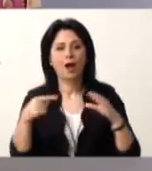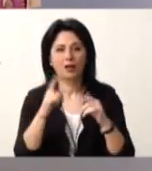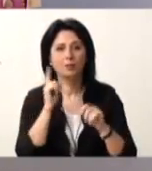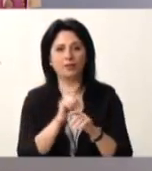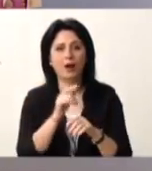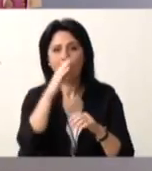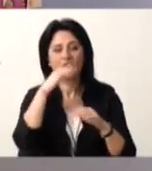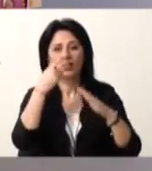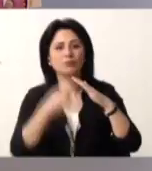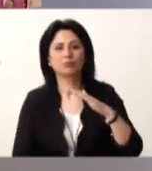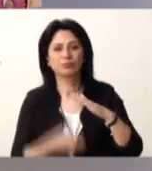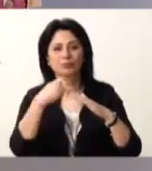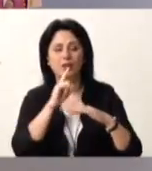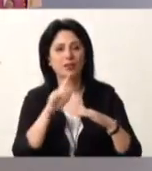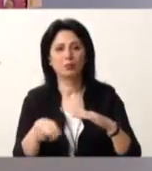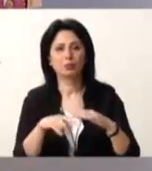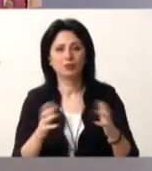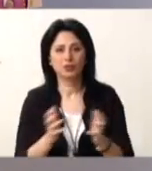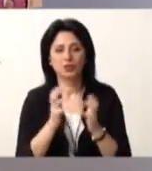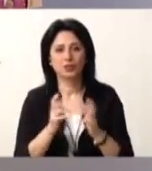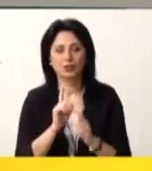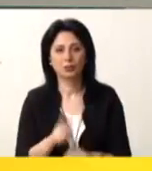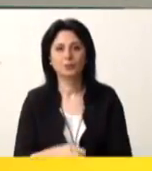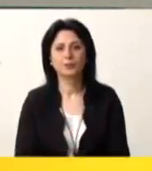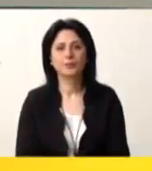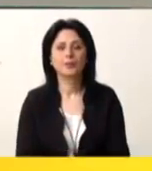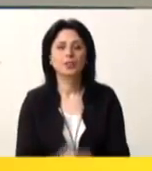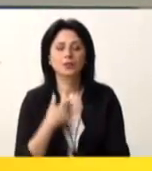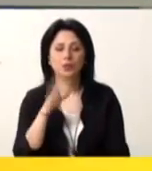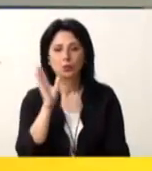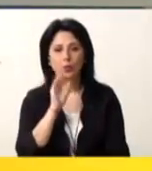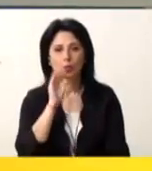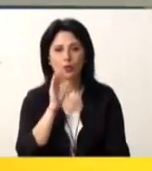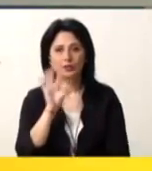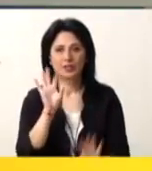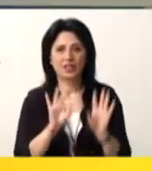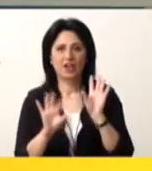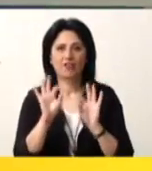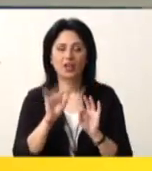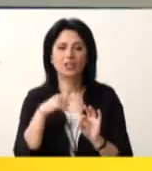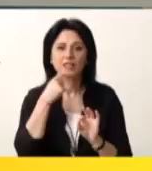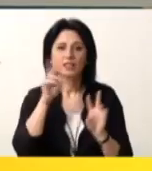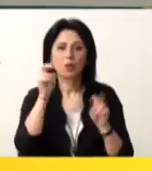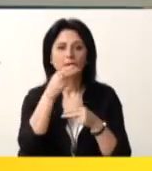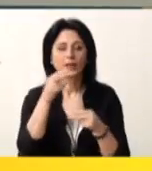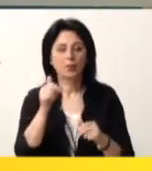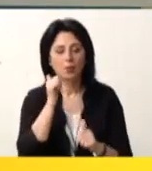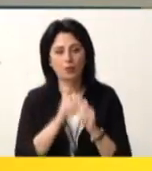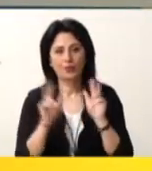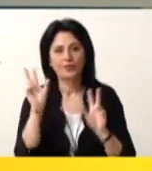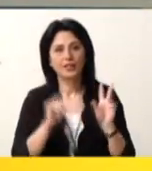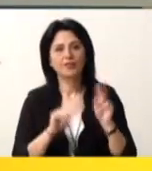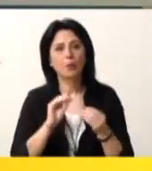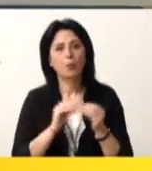დამერწმუნეთ ვერაფრით ვერ დაიძირება და თქვენს ხელსაც შეინარჩუნებს. ჩვენ როდესაც ვარჩევთ ამათო იმ საუბრის თემას, ყოველთვის